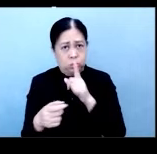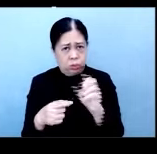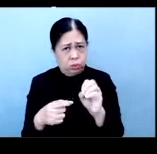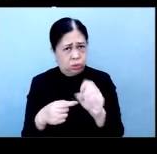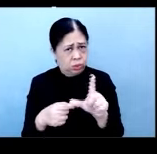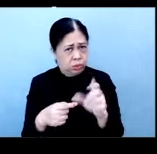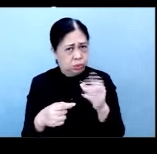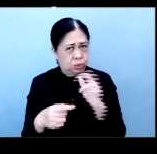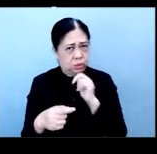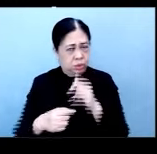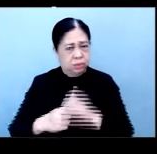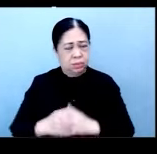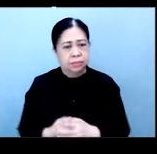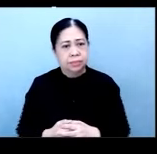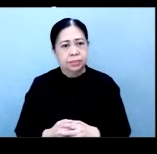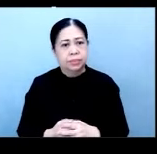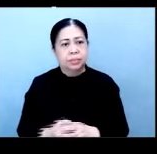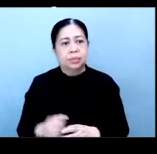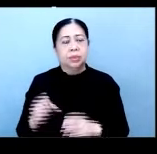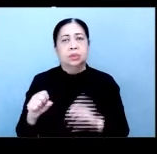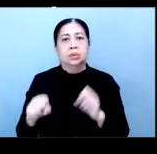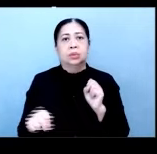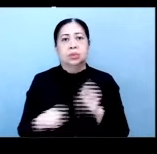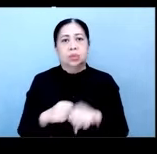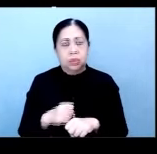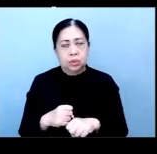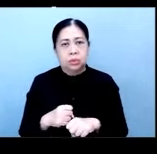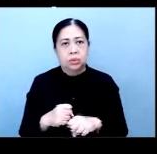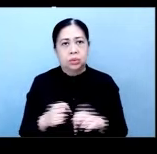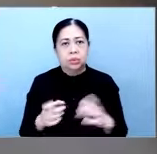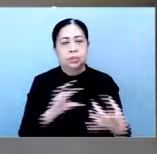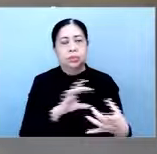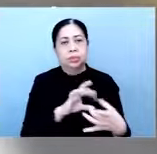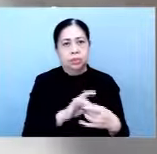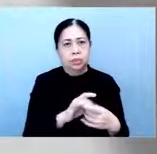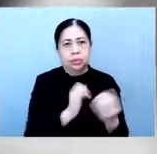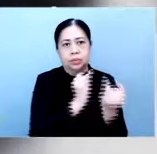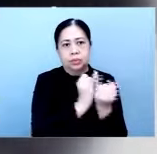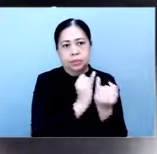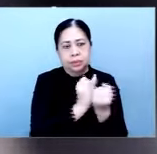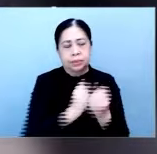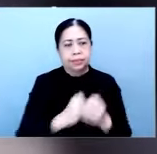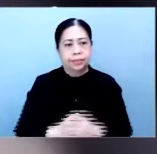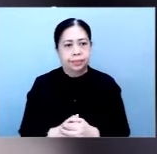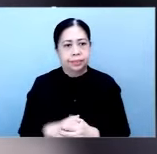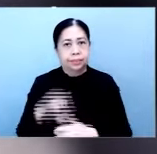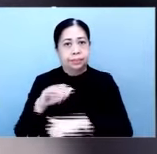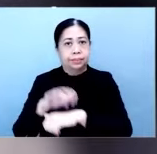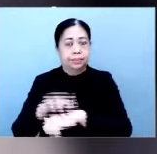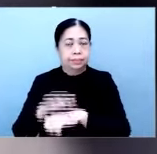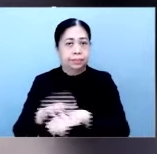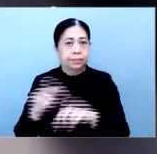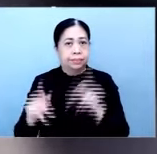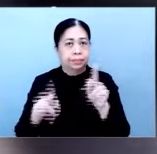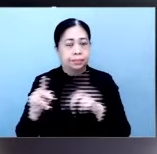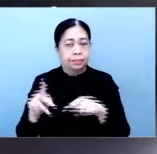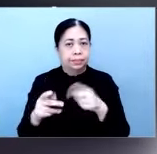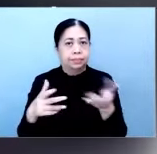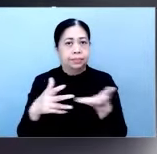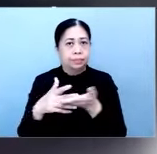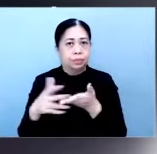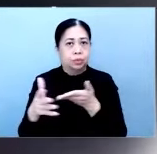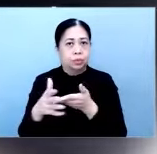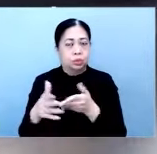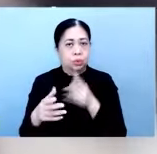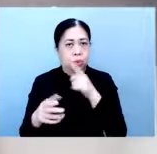authentic? So nakipag-tie up sa atin ang PhilHealth. Babala rin ng mga otoridad, makakasuhan din ang